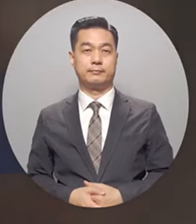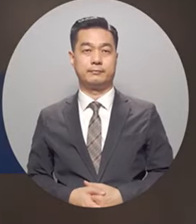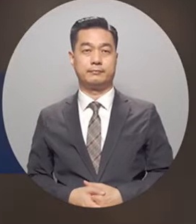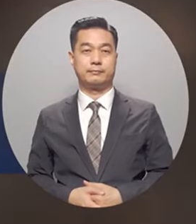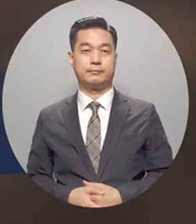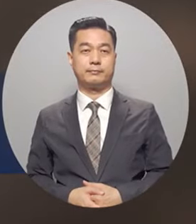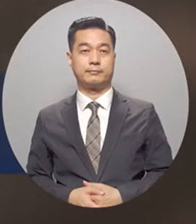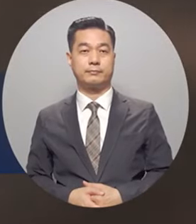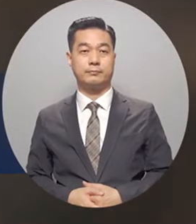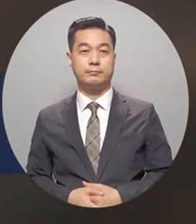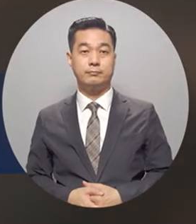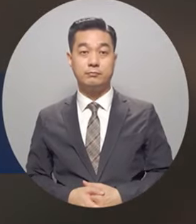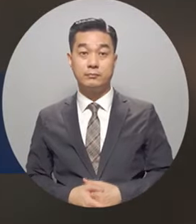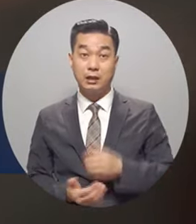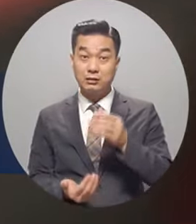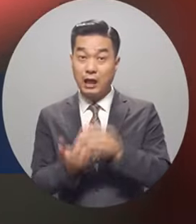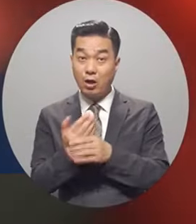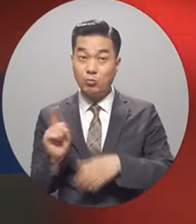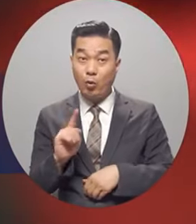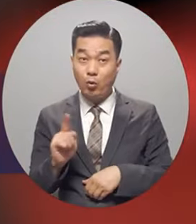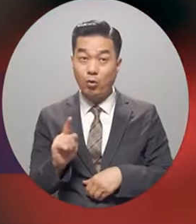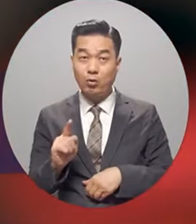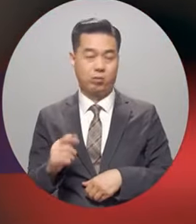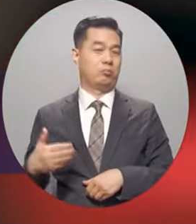어디서 났어요? 몰라요.